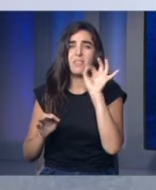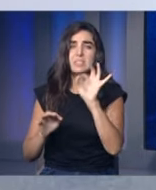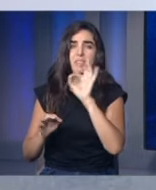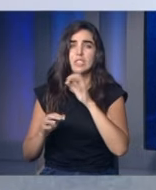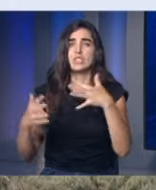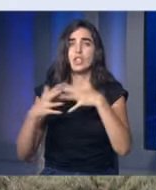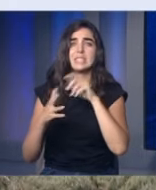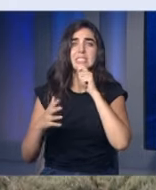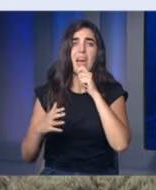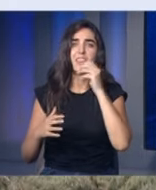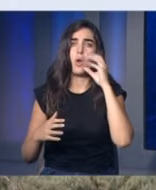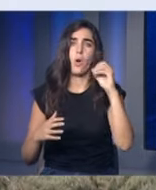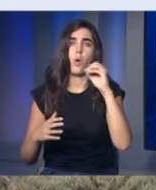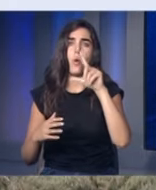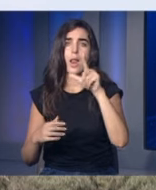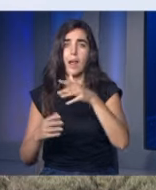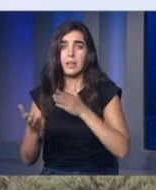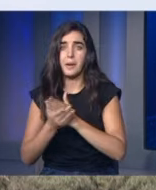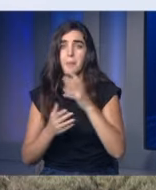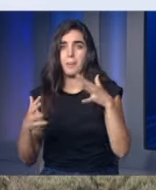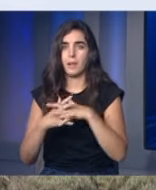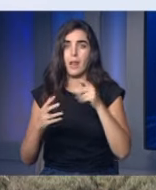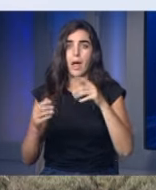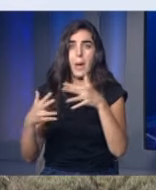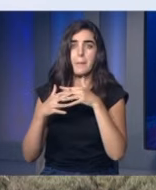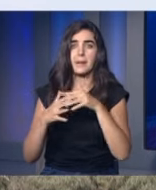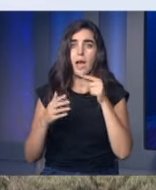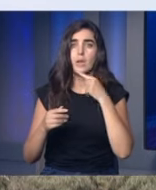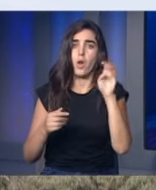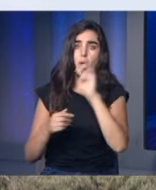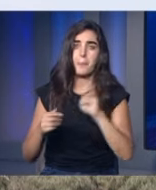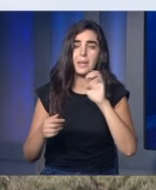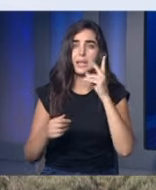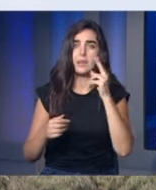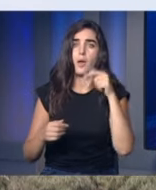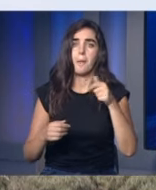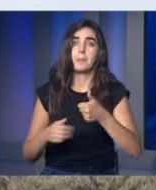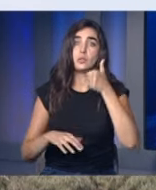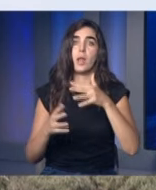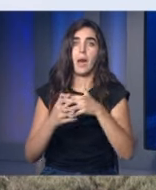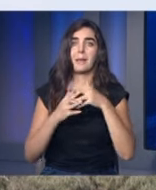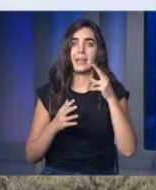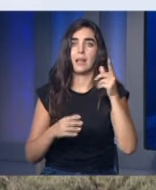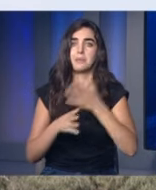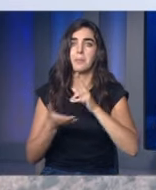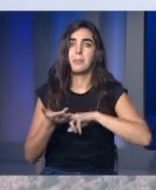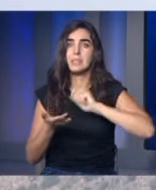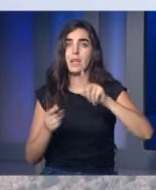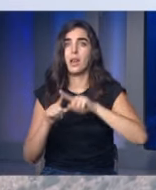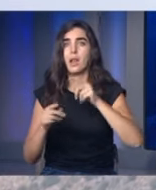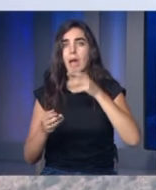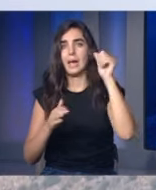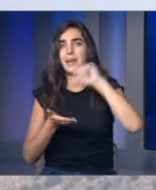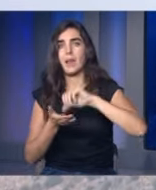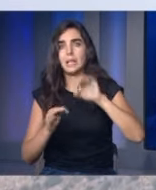ستريت جورنال الأمريكية نقلت عن مسؤولين عرب وأوروبيين أن مسؤولين أمريكيين تبادلوا رسائل مع إيران لتهدئة التوتر